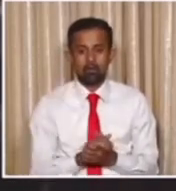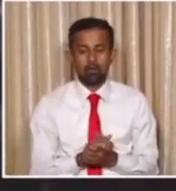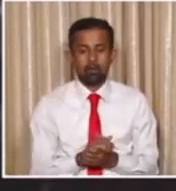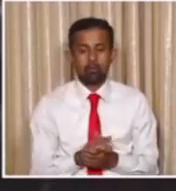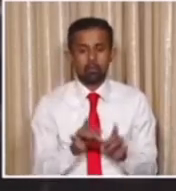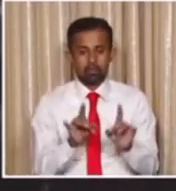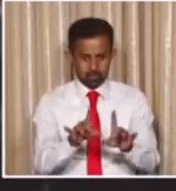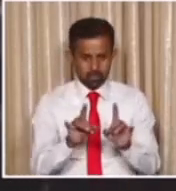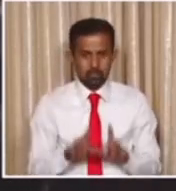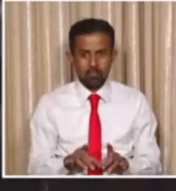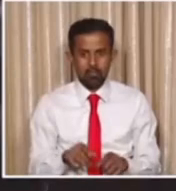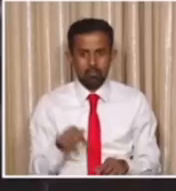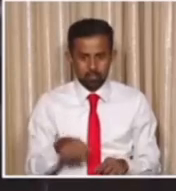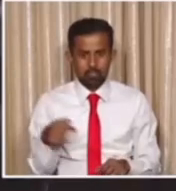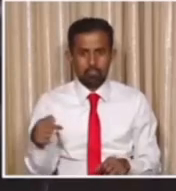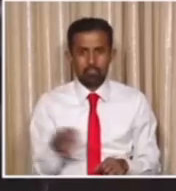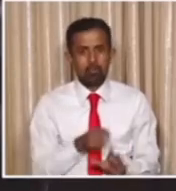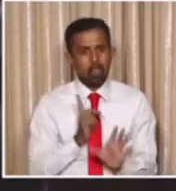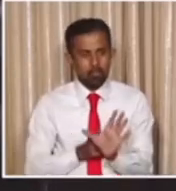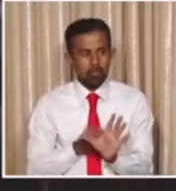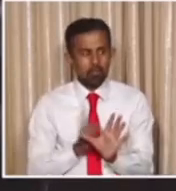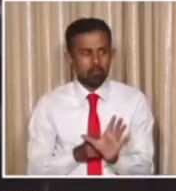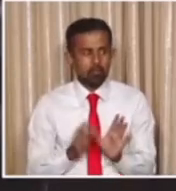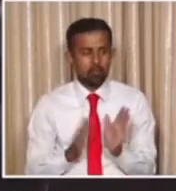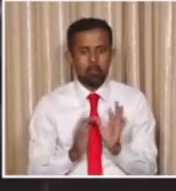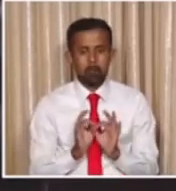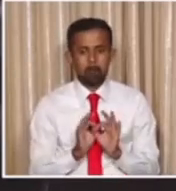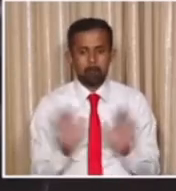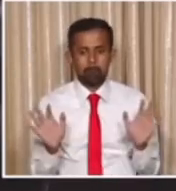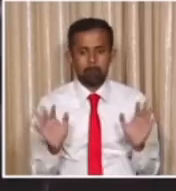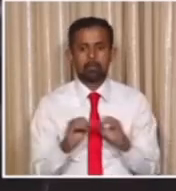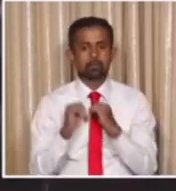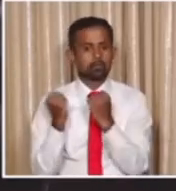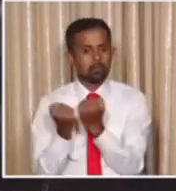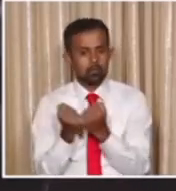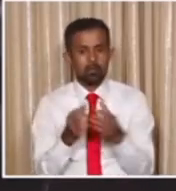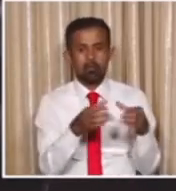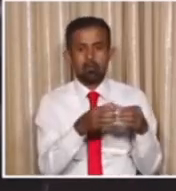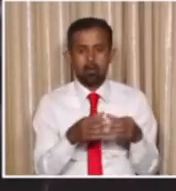හා සමානවම මේ දිනවල දිනපතා මාධ්‍යවල සංගම්